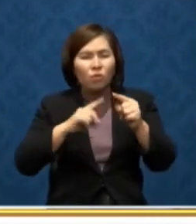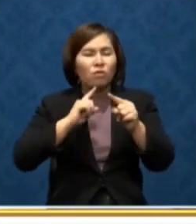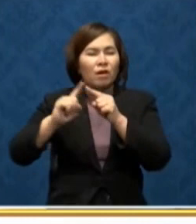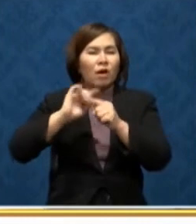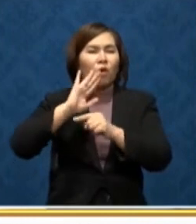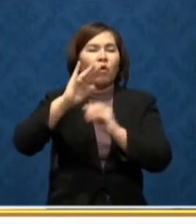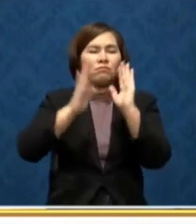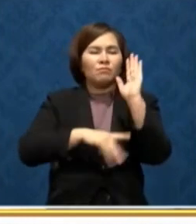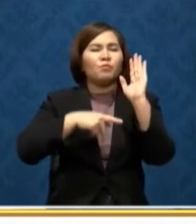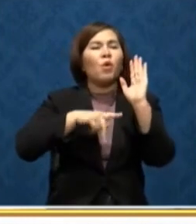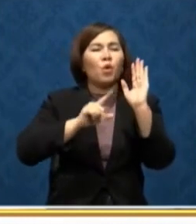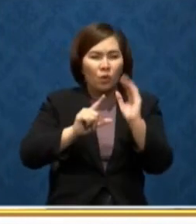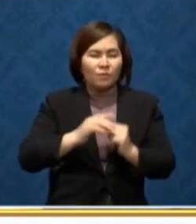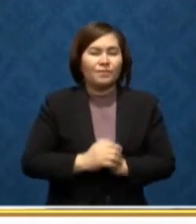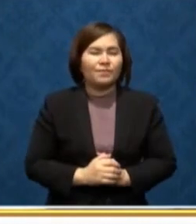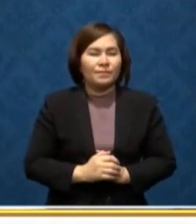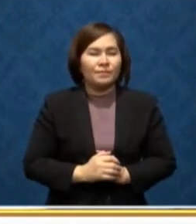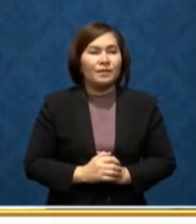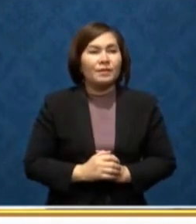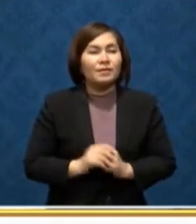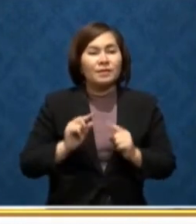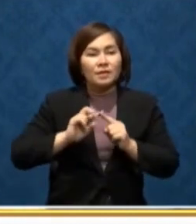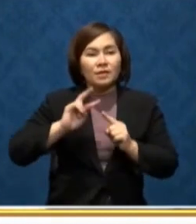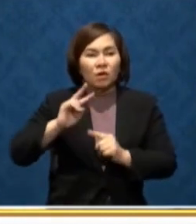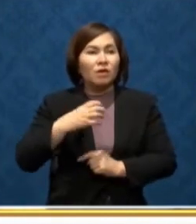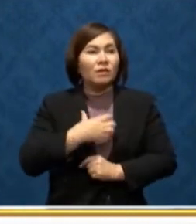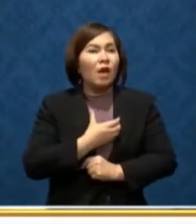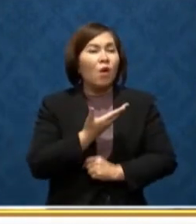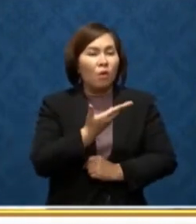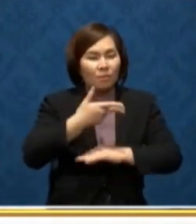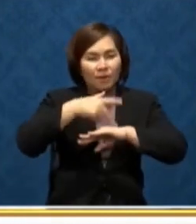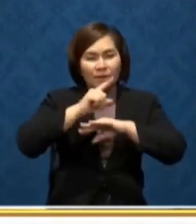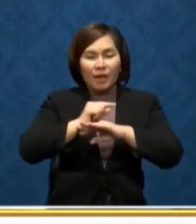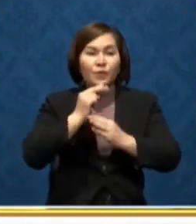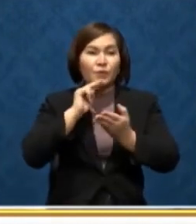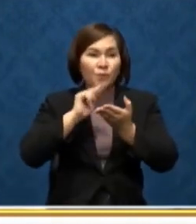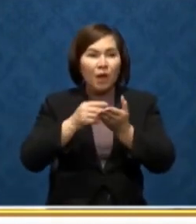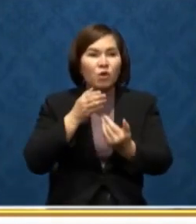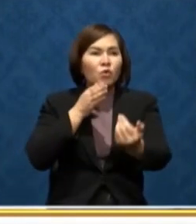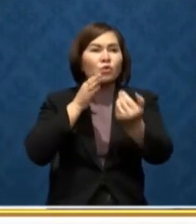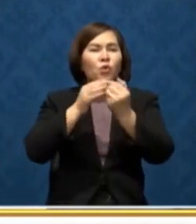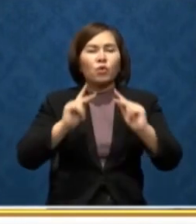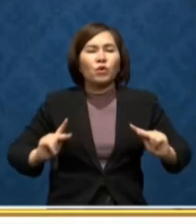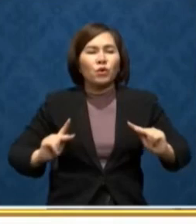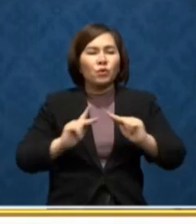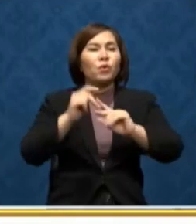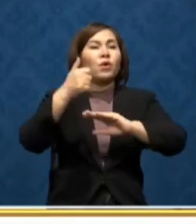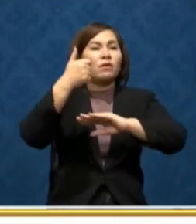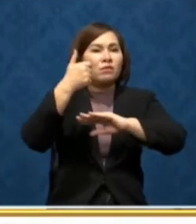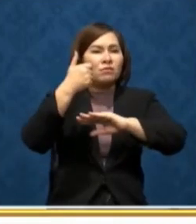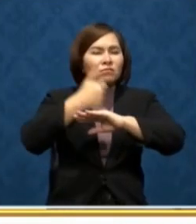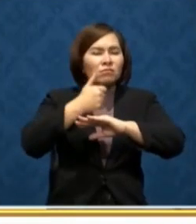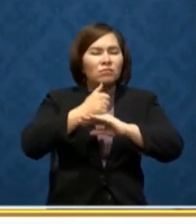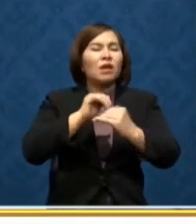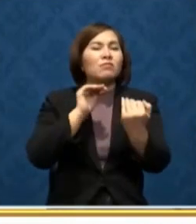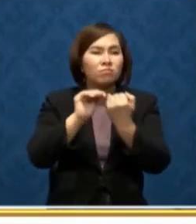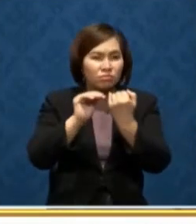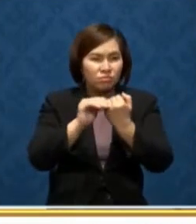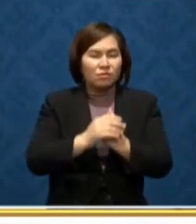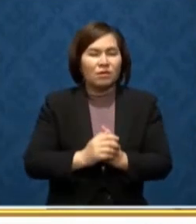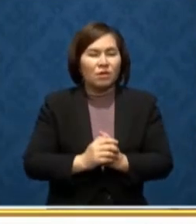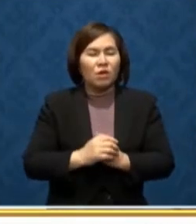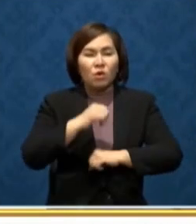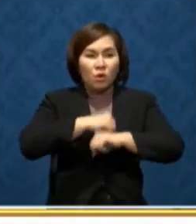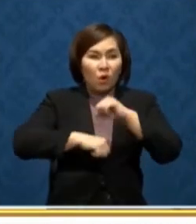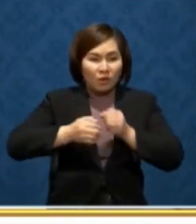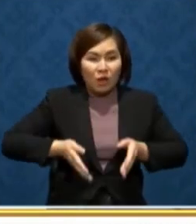ะแกบางแก้วครับ2. ขออนาระทานได้มหนัสือประยงรธตรีว่าการกระสวงคมนาคม เพื่อเรงรดการก่อสรางถนนส